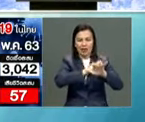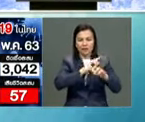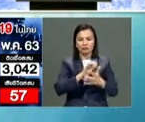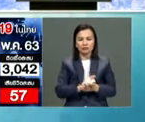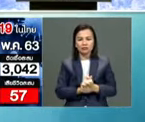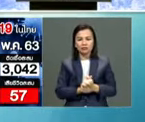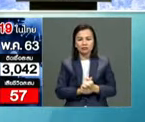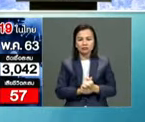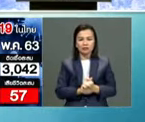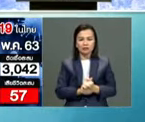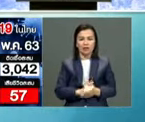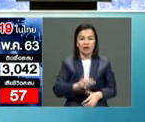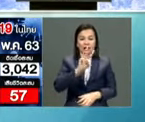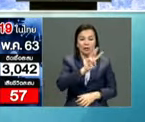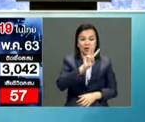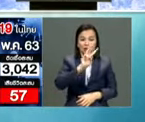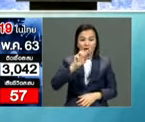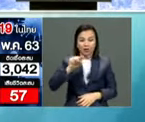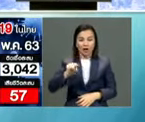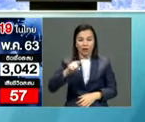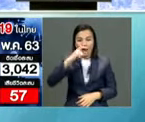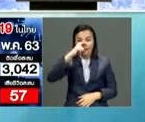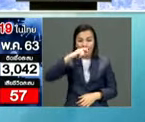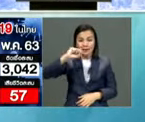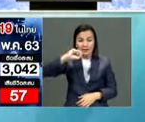ตัวอื่นครับควรจะพิมพ์เข้าไปเองนะครับการพิมพ์นะครับก็พิมพ์ww.go